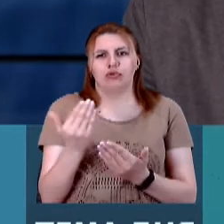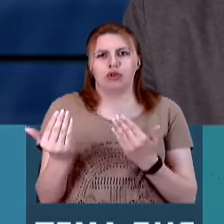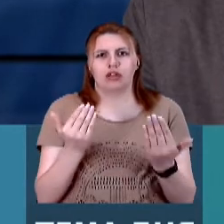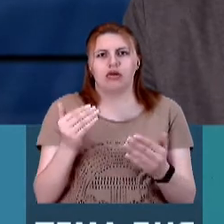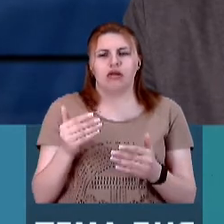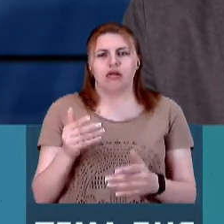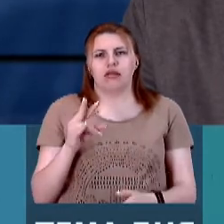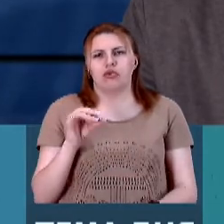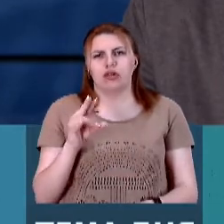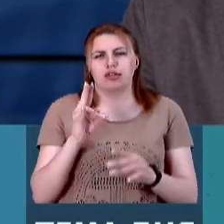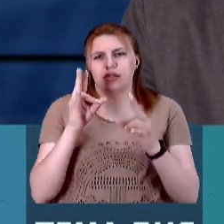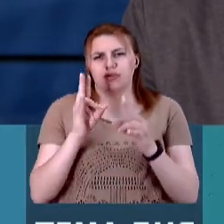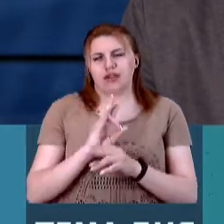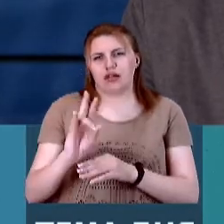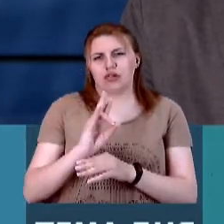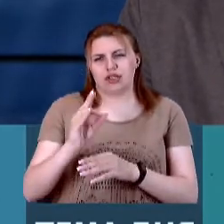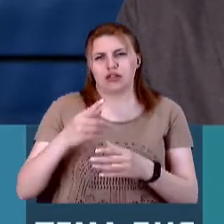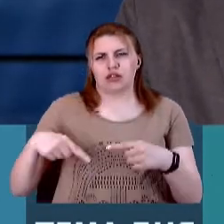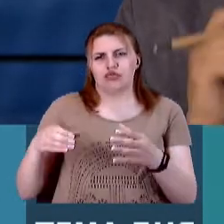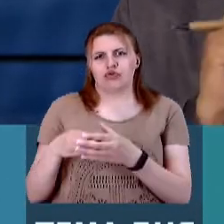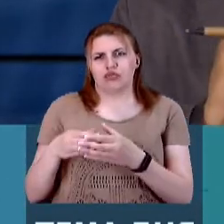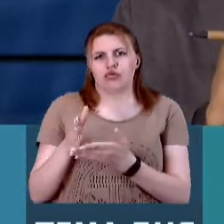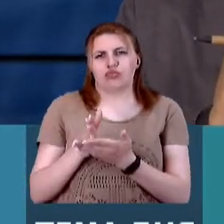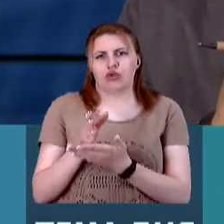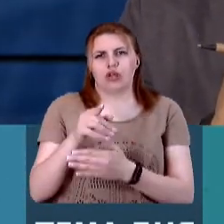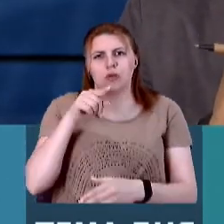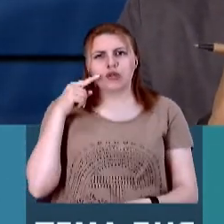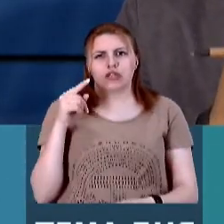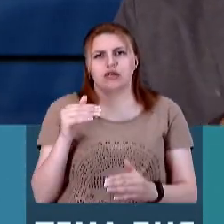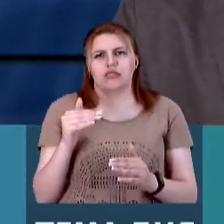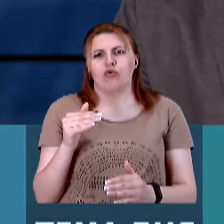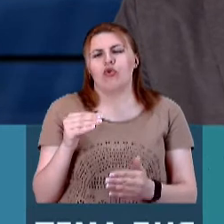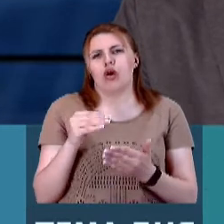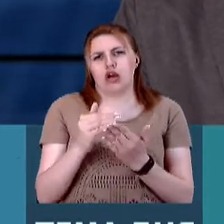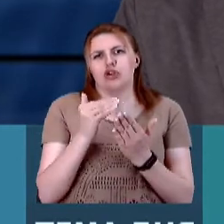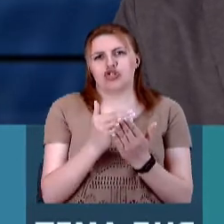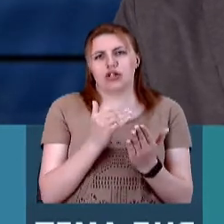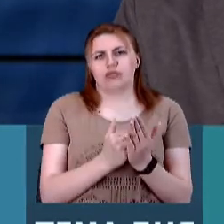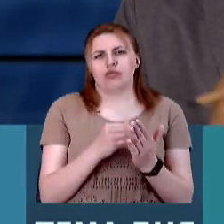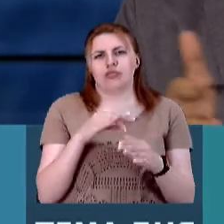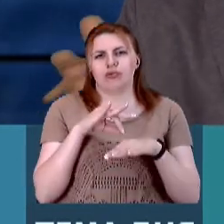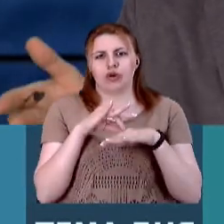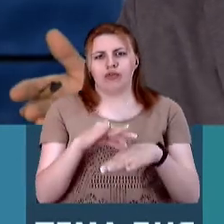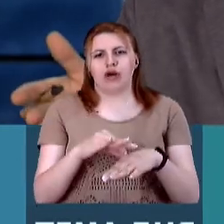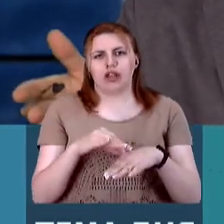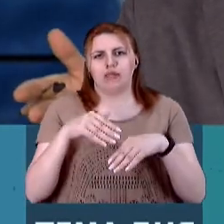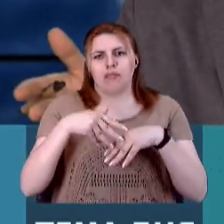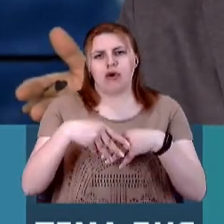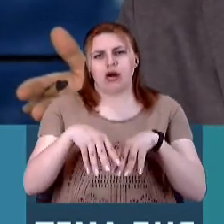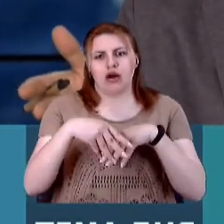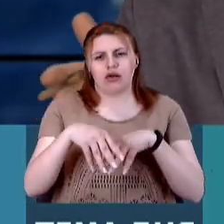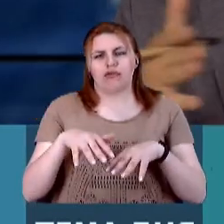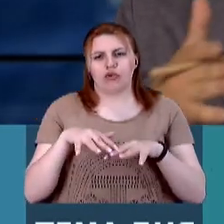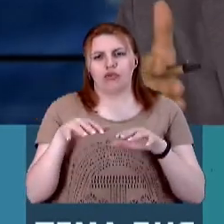вони служать у цьому російському режимі. Будь ласка, пане Костянтину, от провели парад в окупованому Луганську та Донецьку.